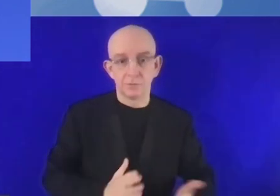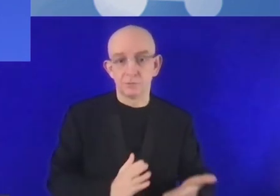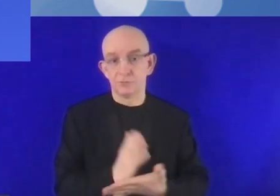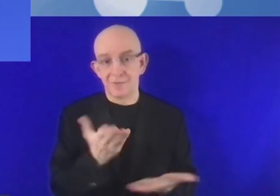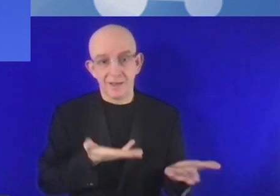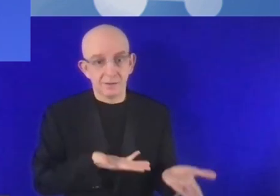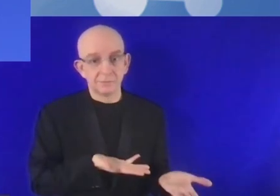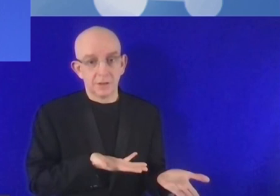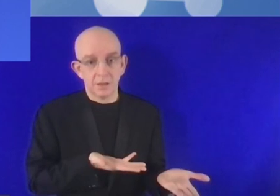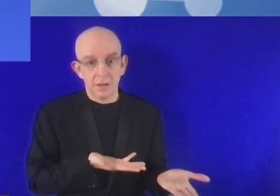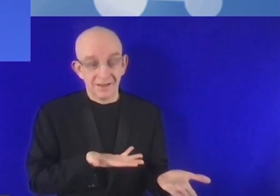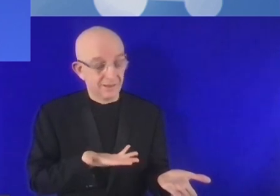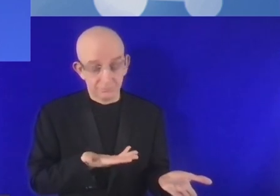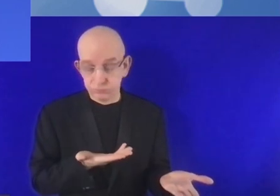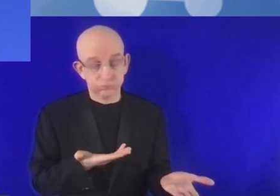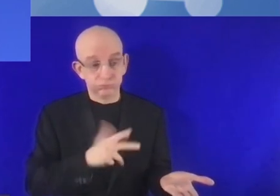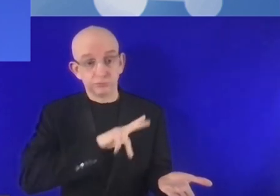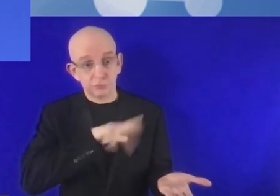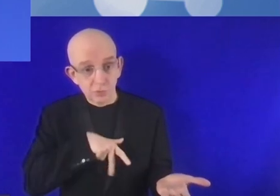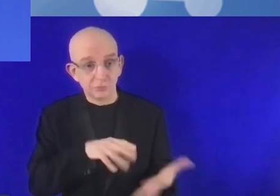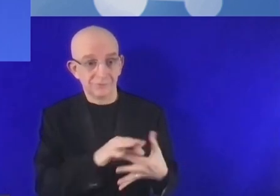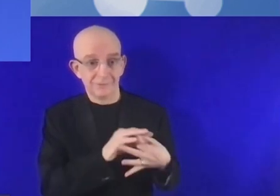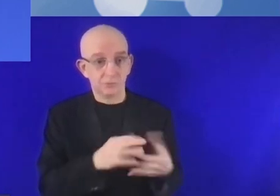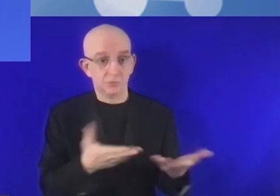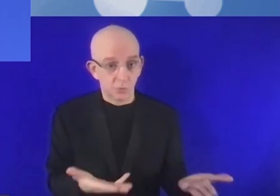na niemożliwość dostępu do edukacji.